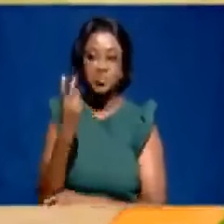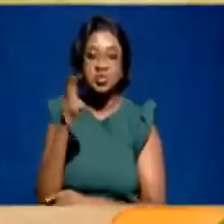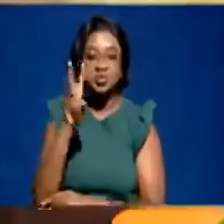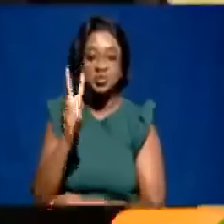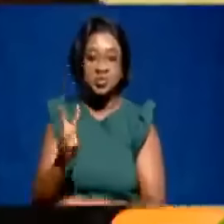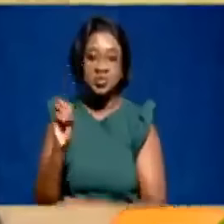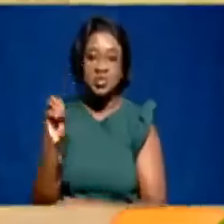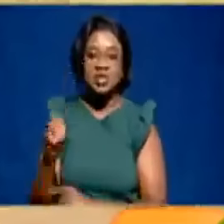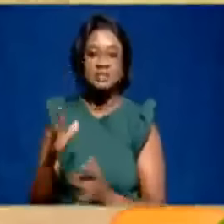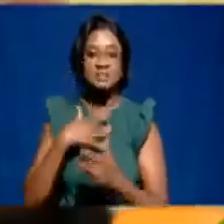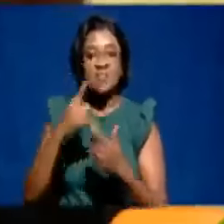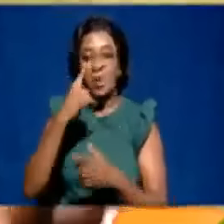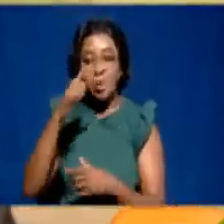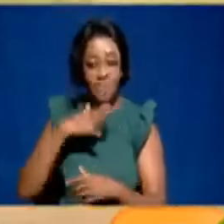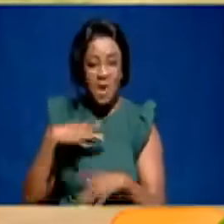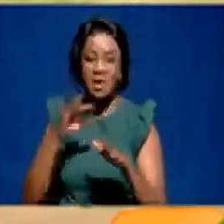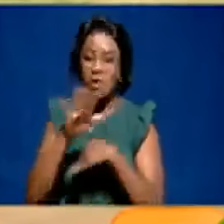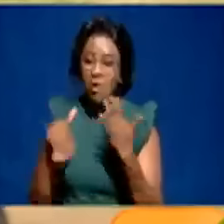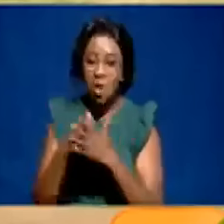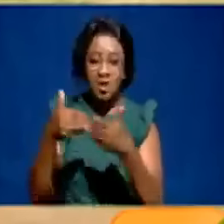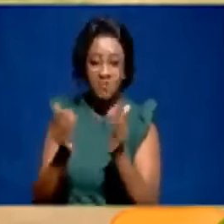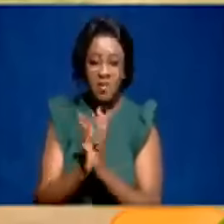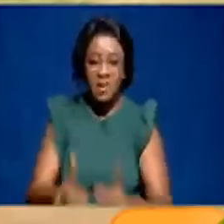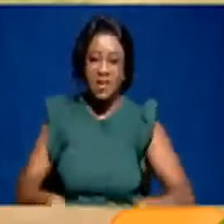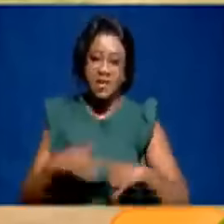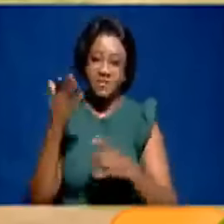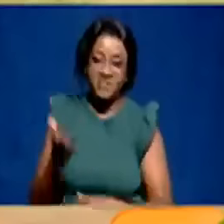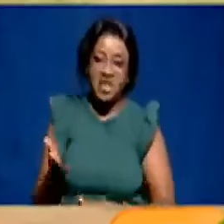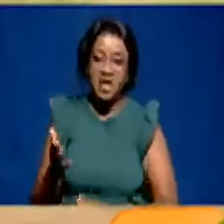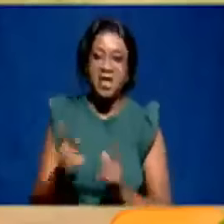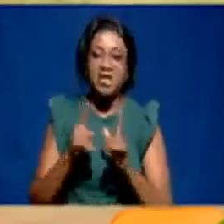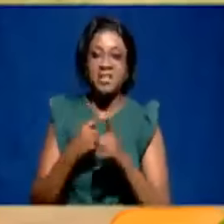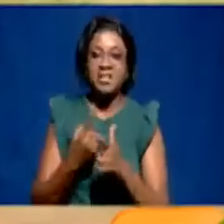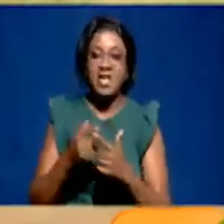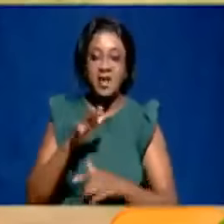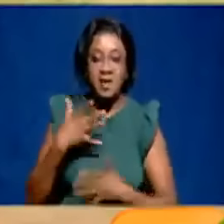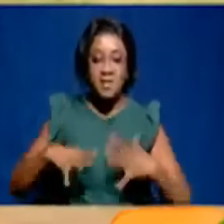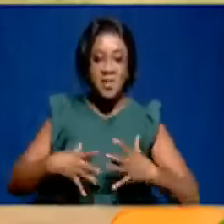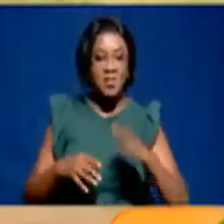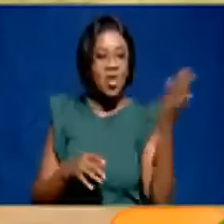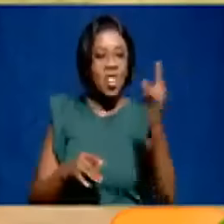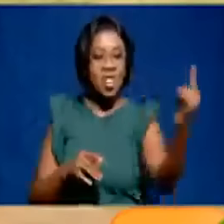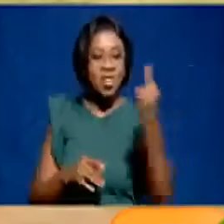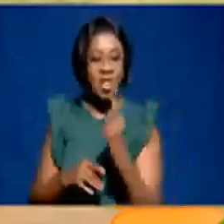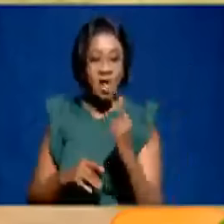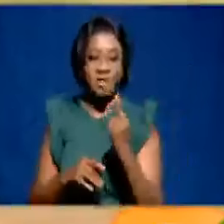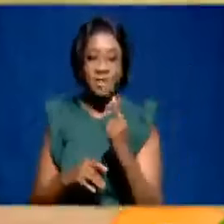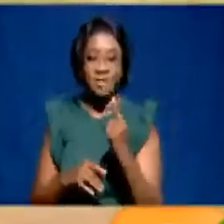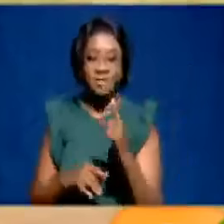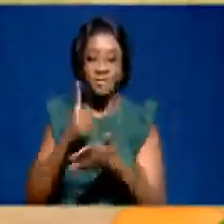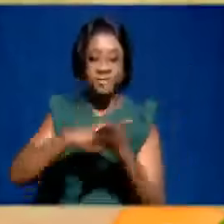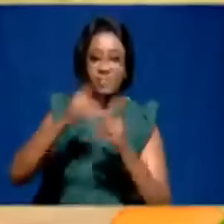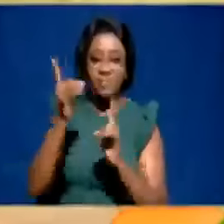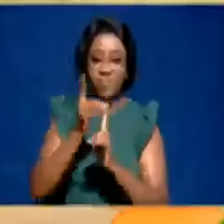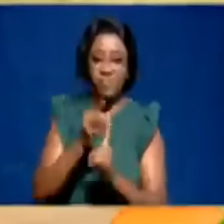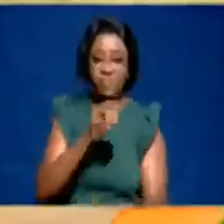naishi, mama naishi, watoto yangu wanaishi huko. Ati mtu naitwa yake. Alipitisha tarehe 4 mwezi